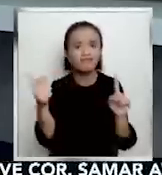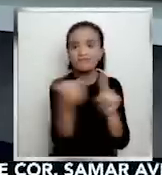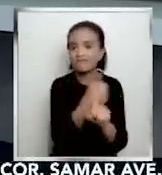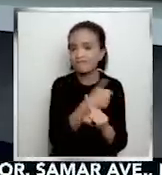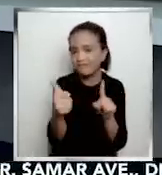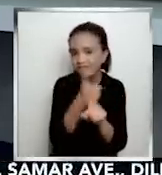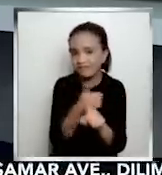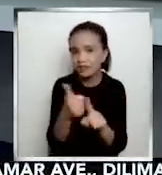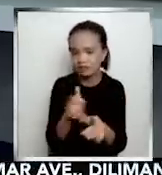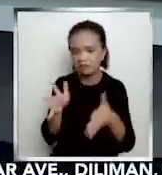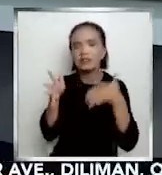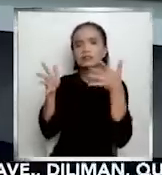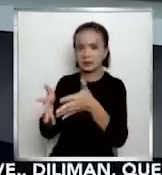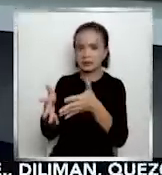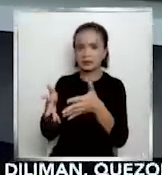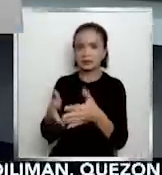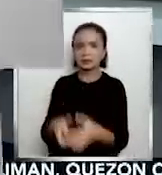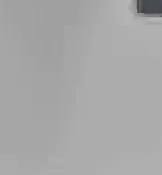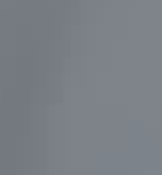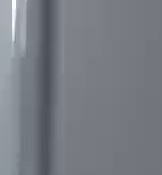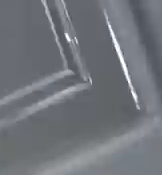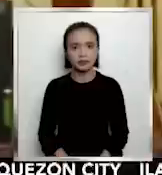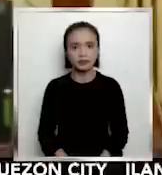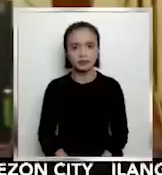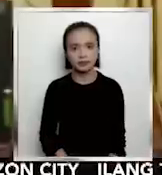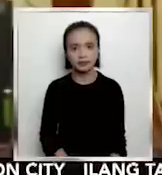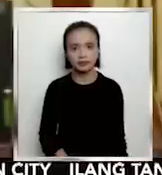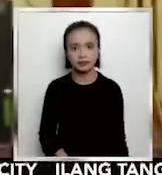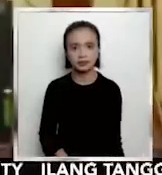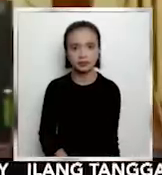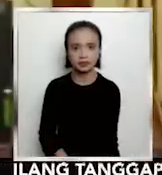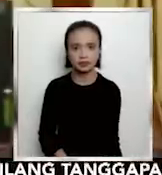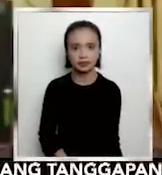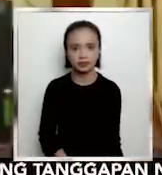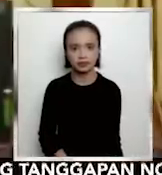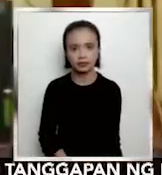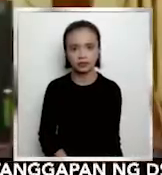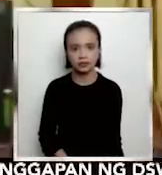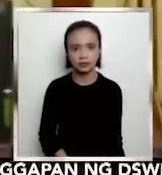pag-abandona. Nakatutok si Tina Panganiban Perez.